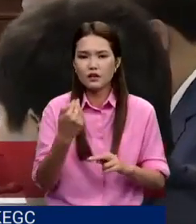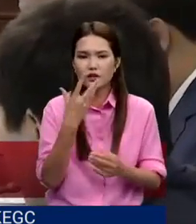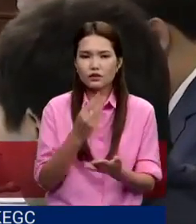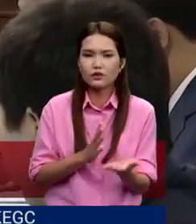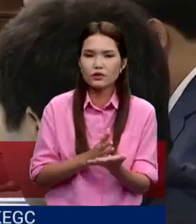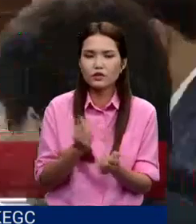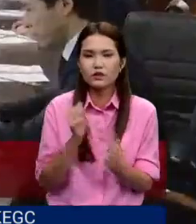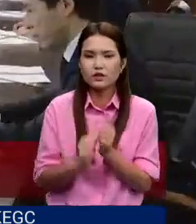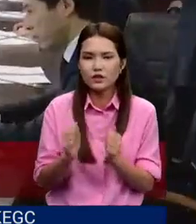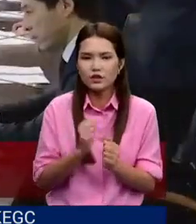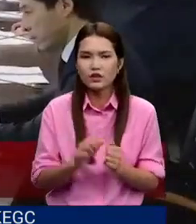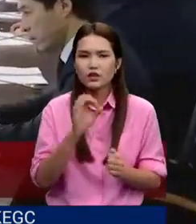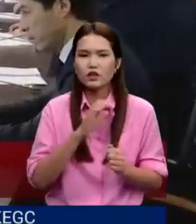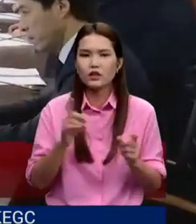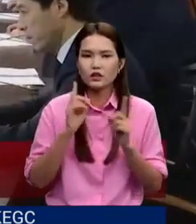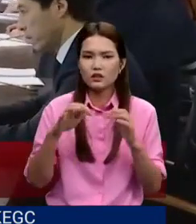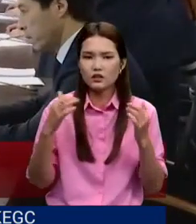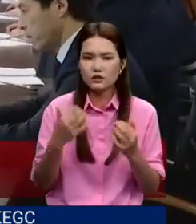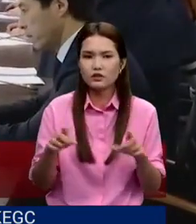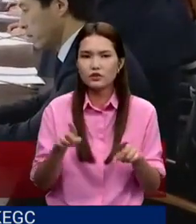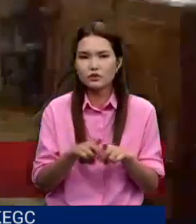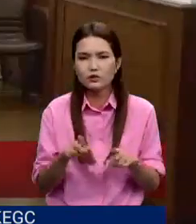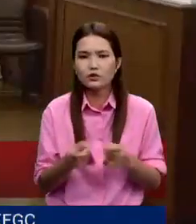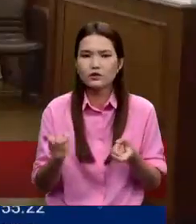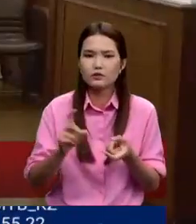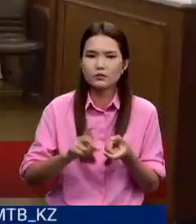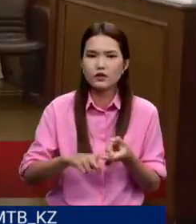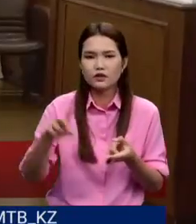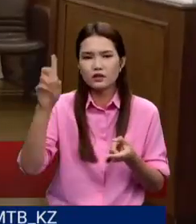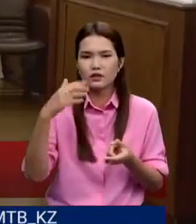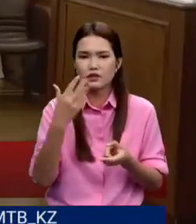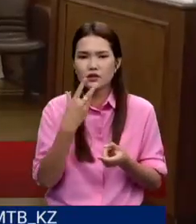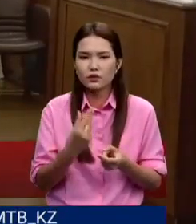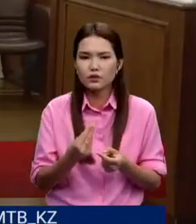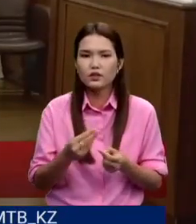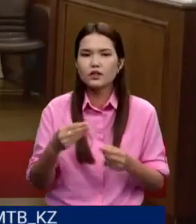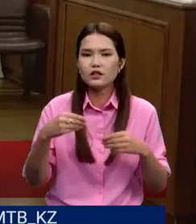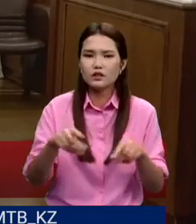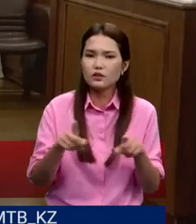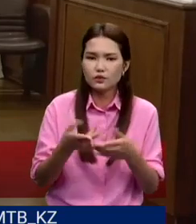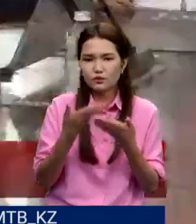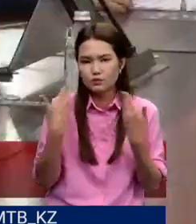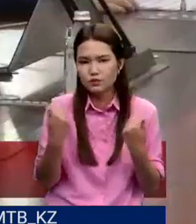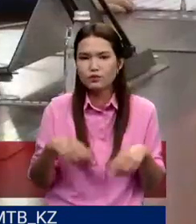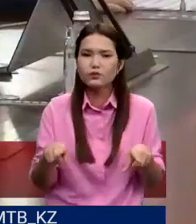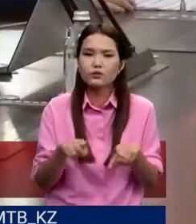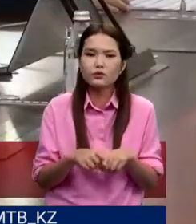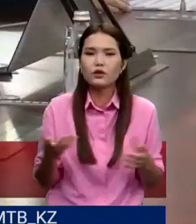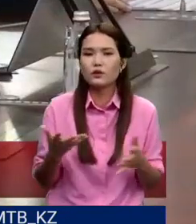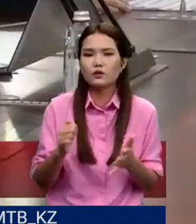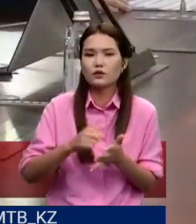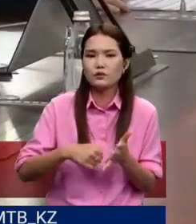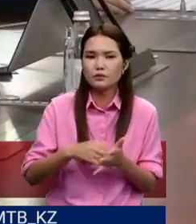тіпті көзбаяушылыққа айналып барады дейді сарапшылар. Сондықтан оның берер нәтижесі жоқ деген пайымда. Себебі бар